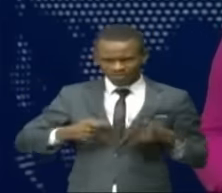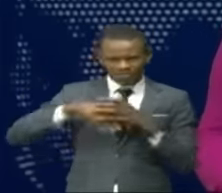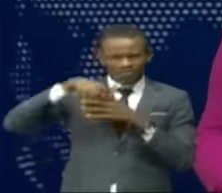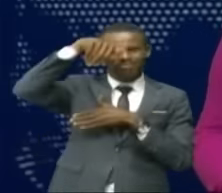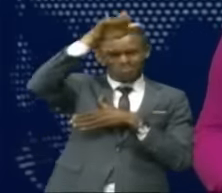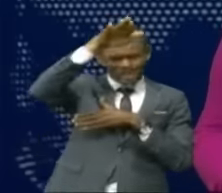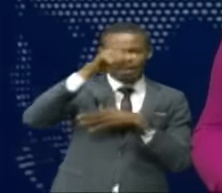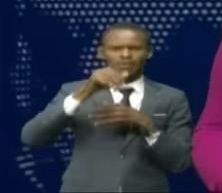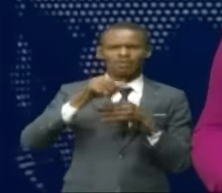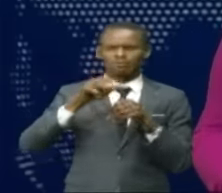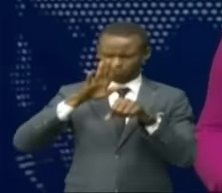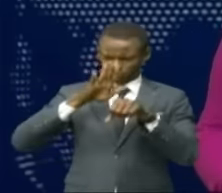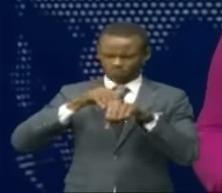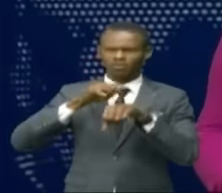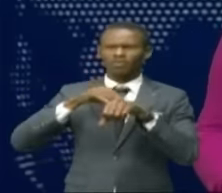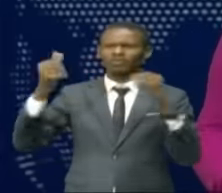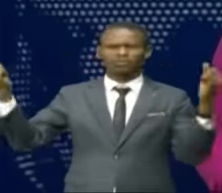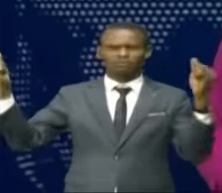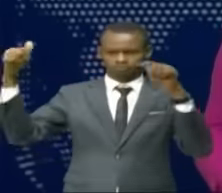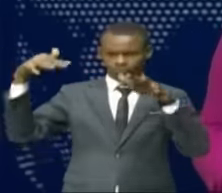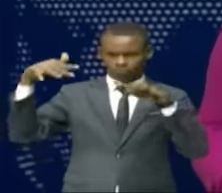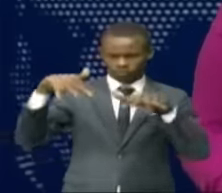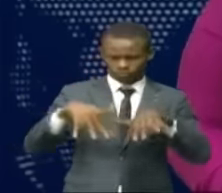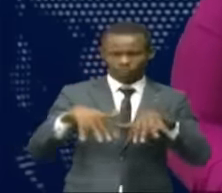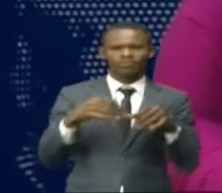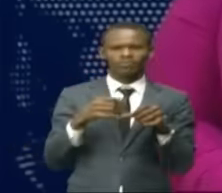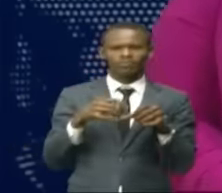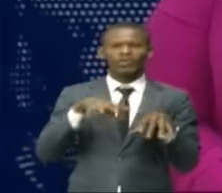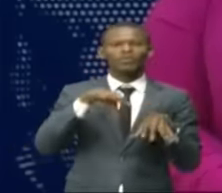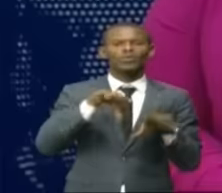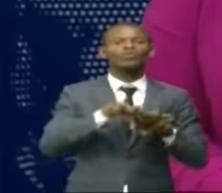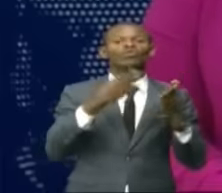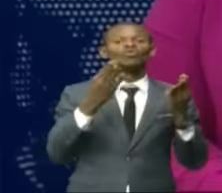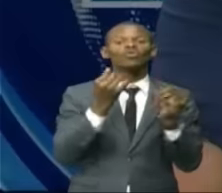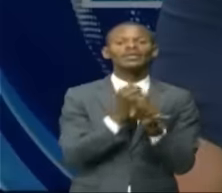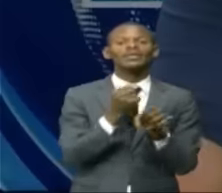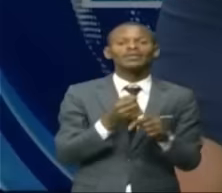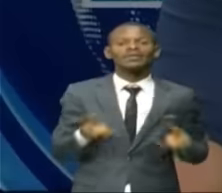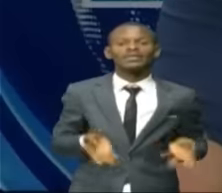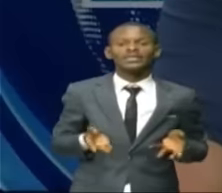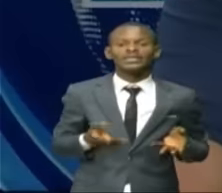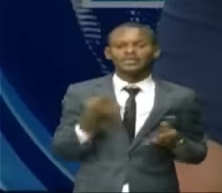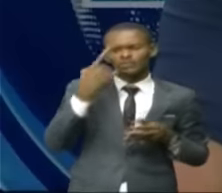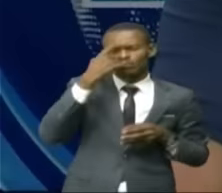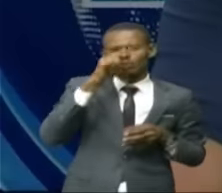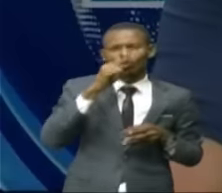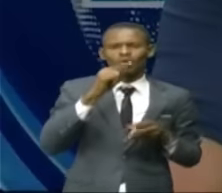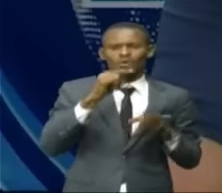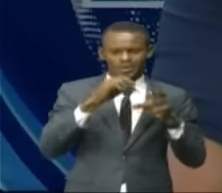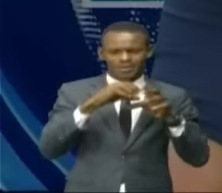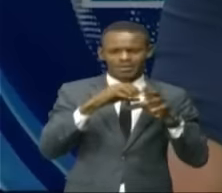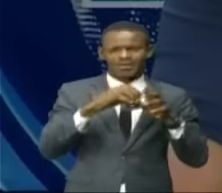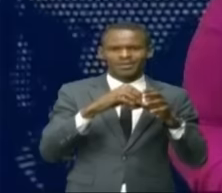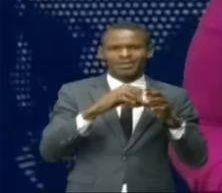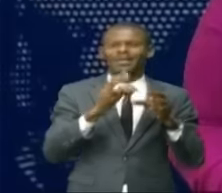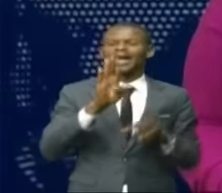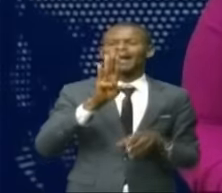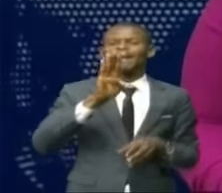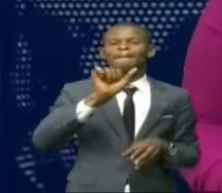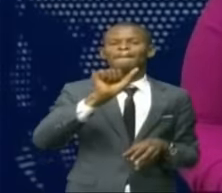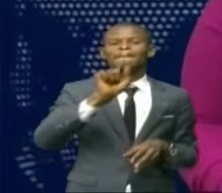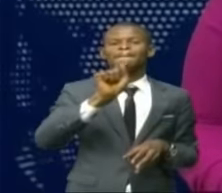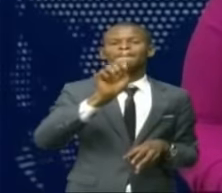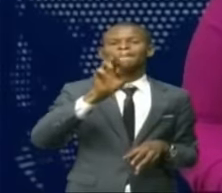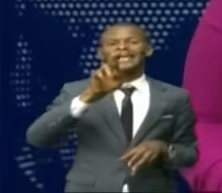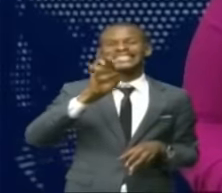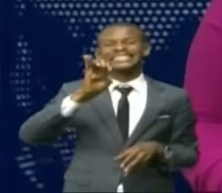à cette demande grandissante ou cette grande demande qui pointe à l'horizon. Et il